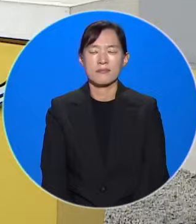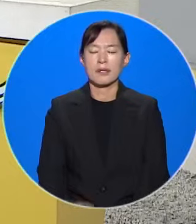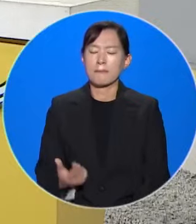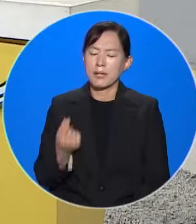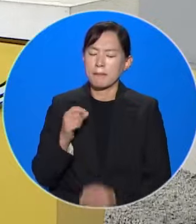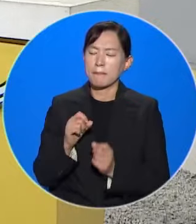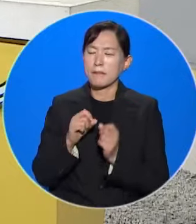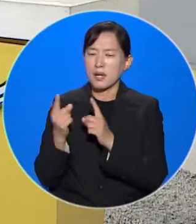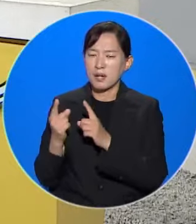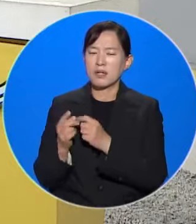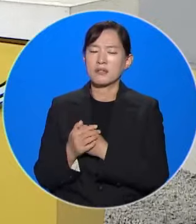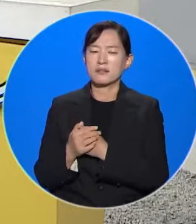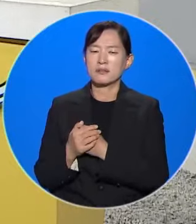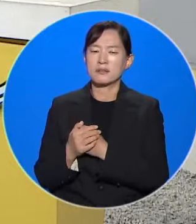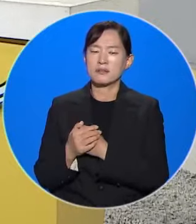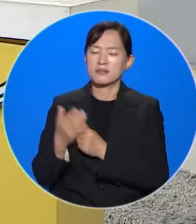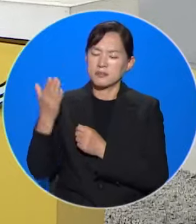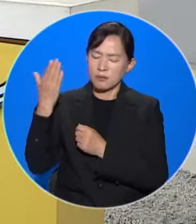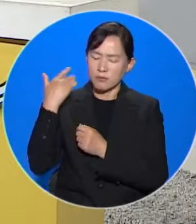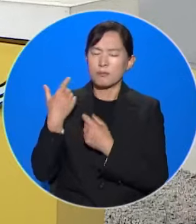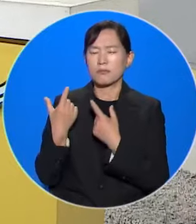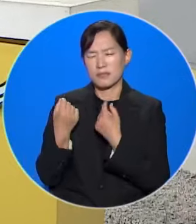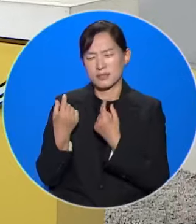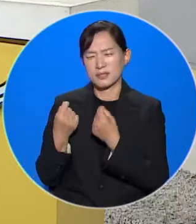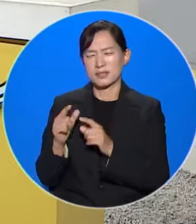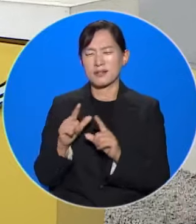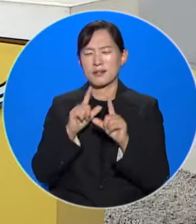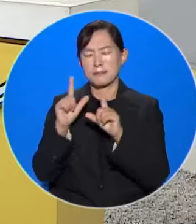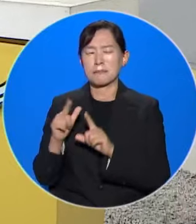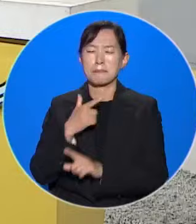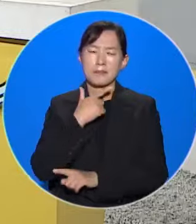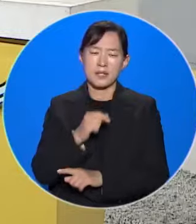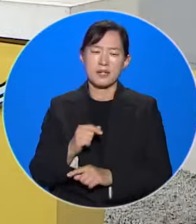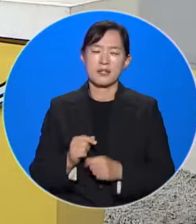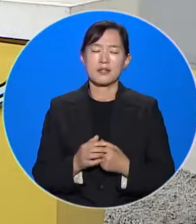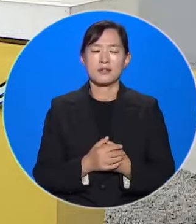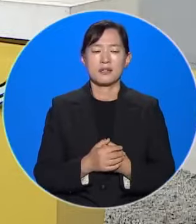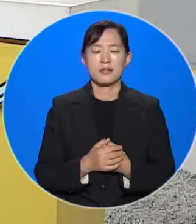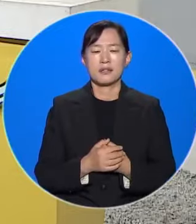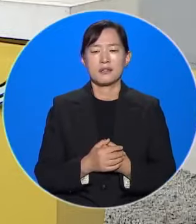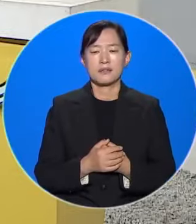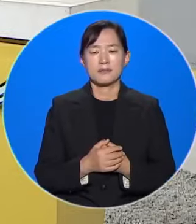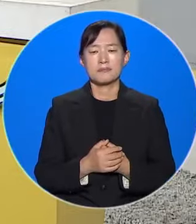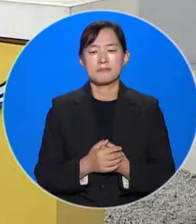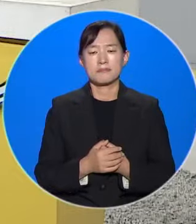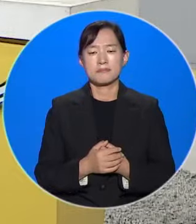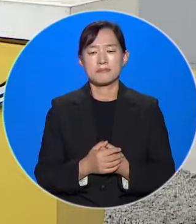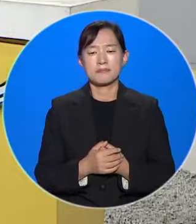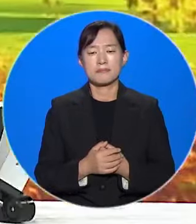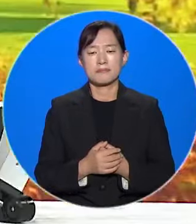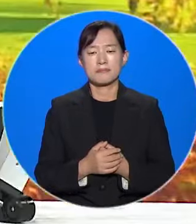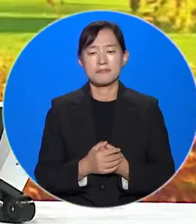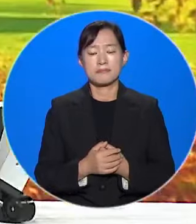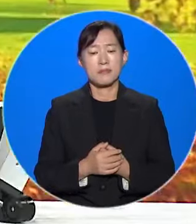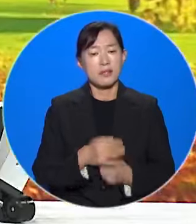회복돼서 네. 예, 예전 것 같이 생활했으면 예, 그래요. 기도 부탁드려요. 그러면 어떻게